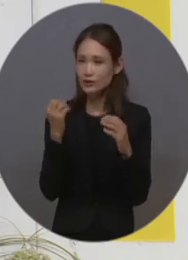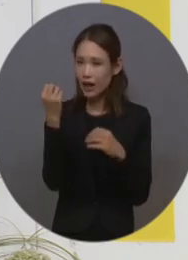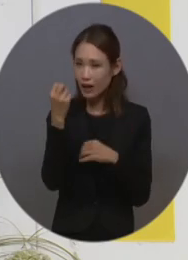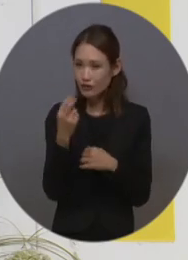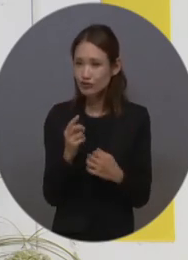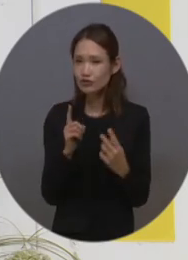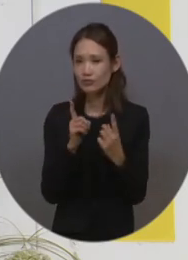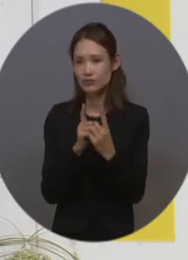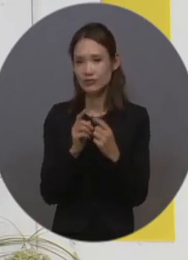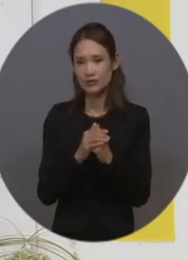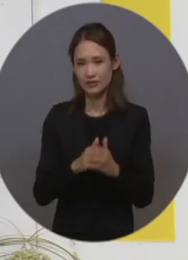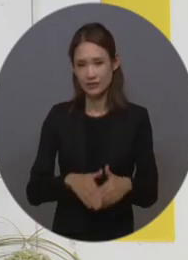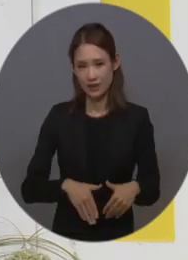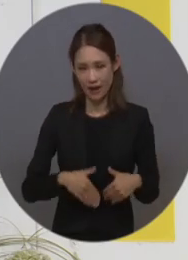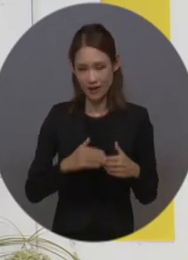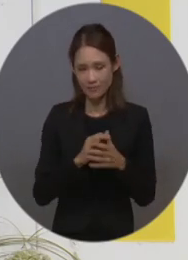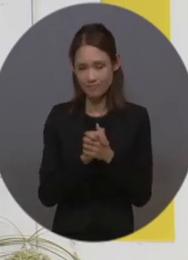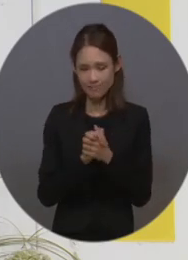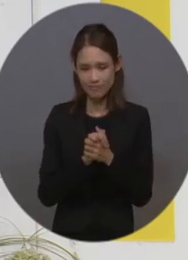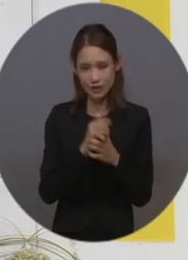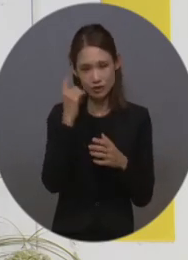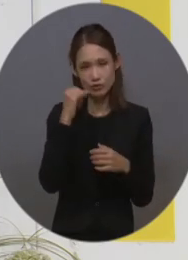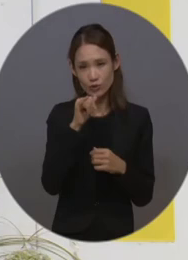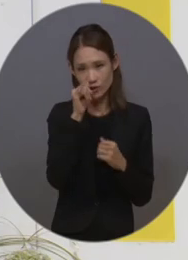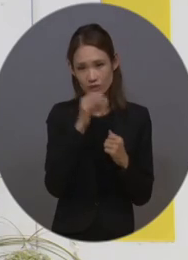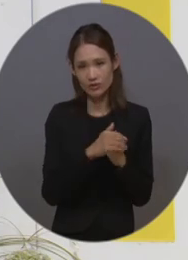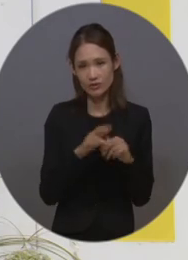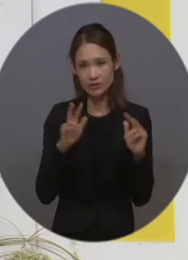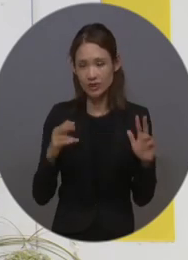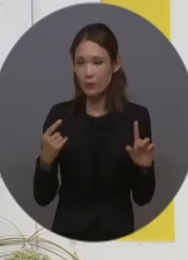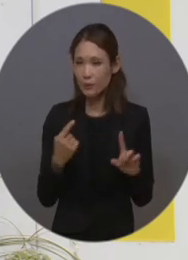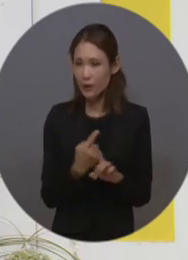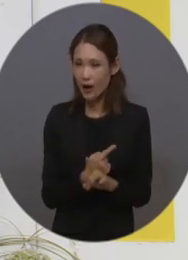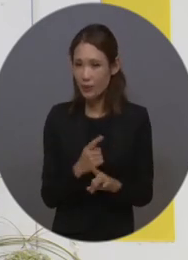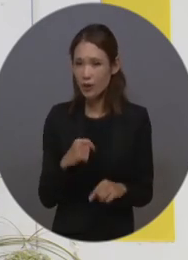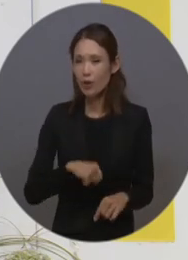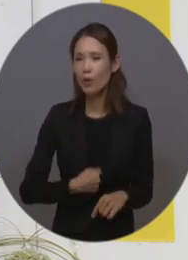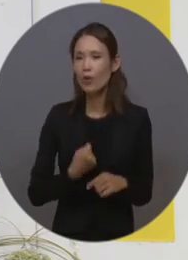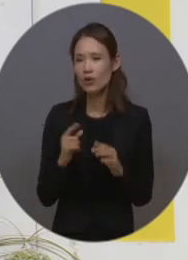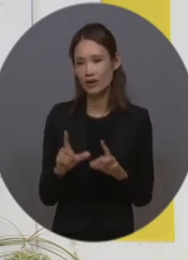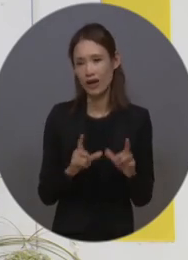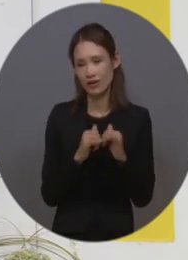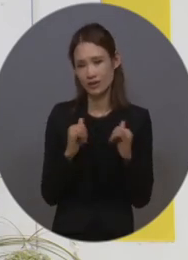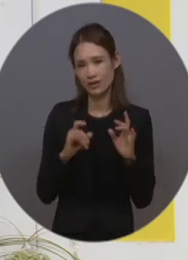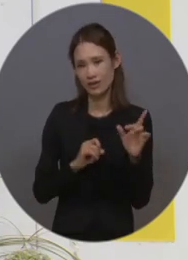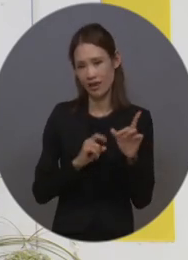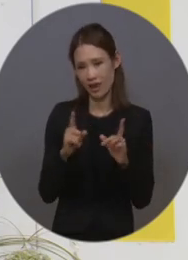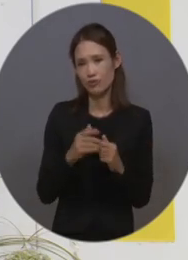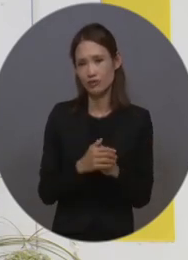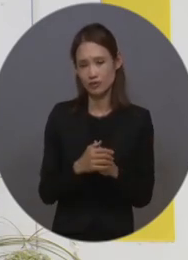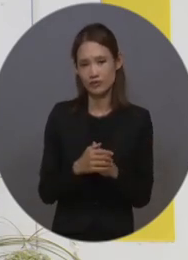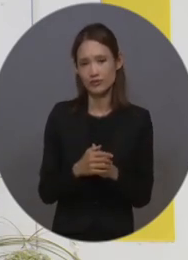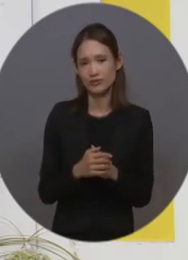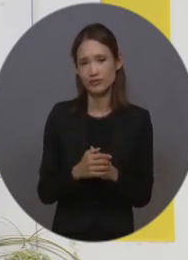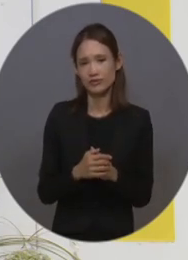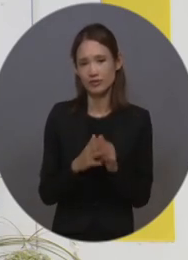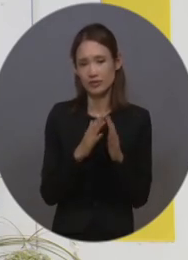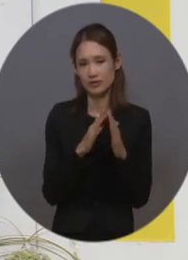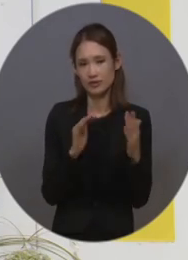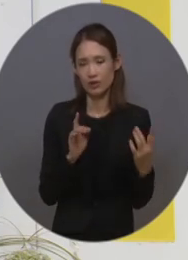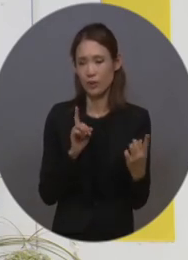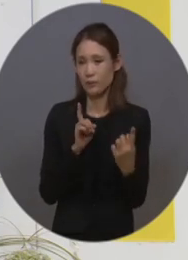만나고 따뜻한 이런 온정을 느낄 수 있었는데 네. 지금은 거의 홀로 사시는 분들이 너무 많고 진짜 그렇습니다. 네, 그리고